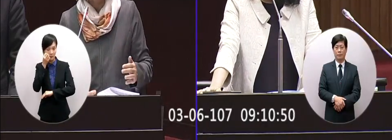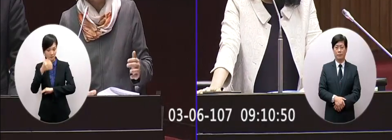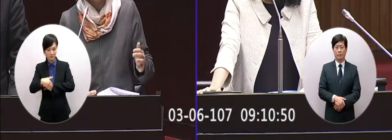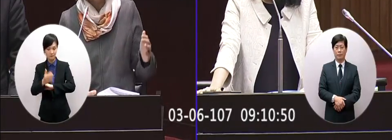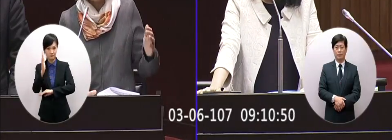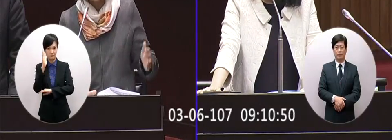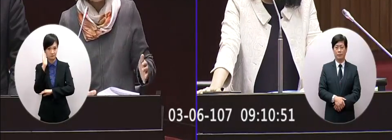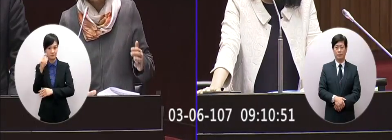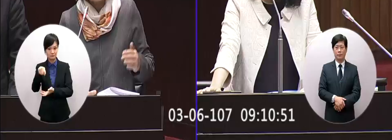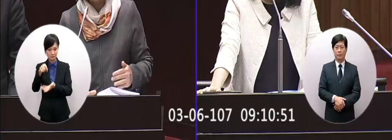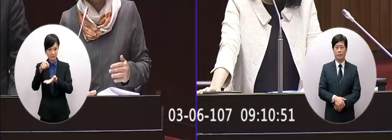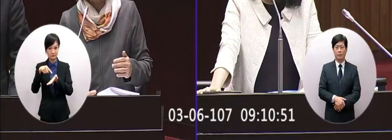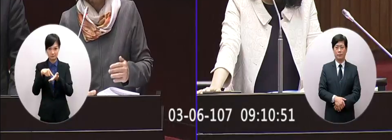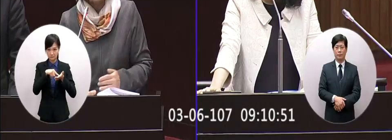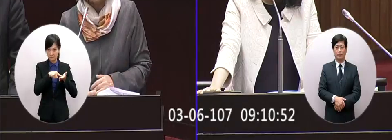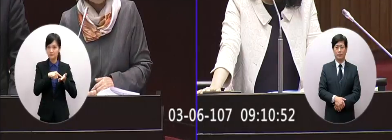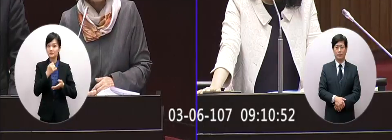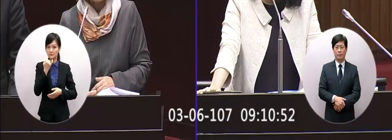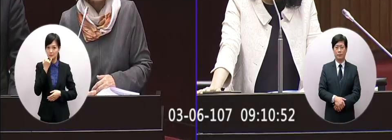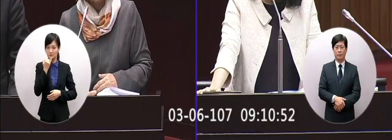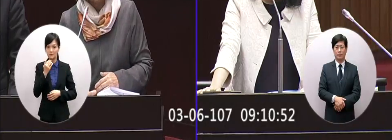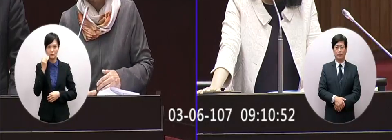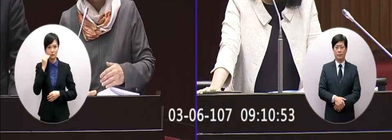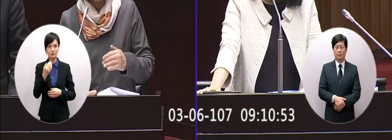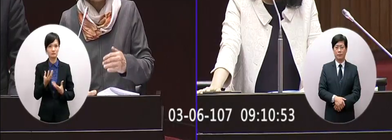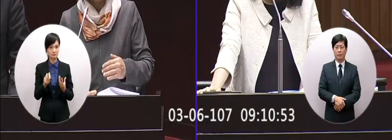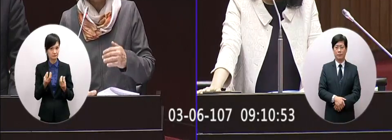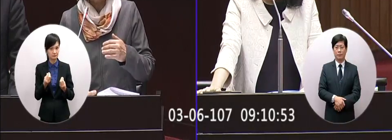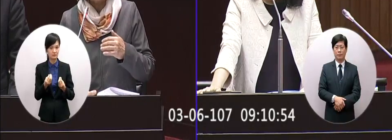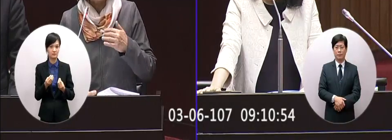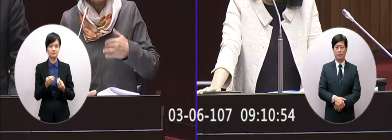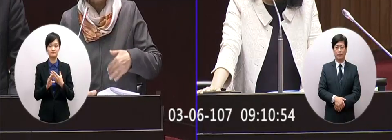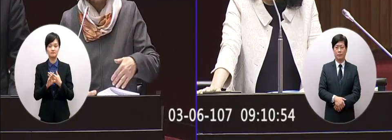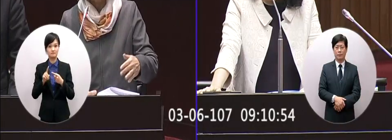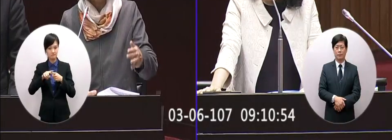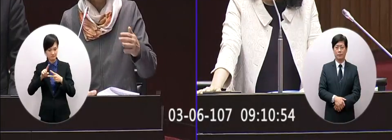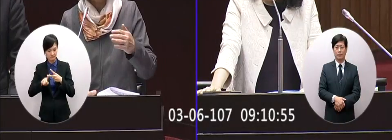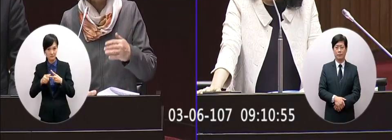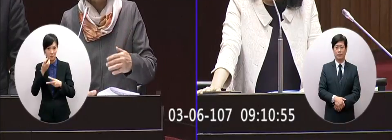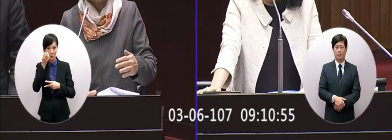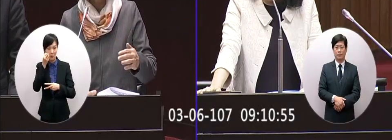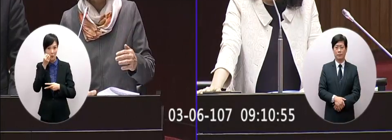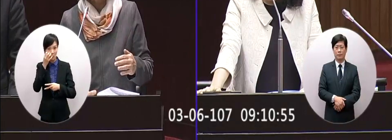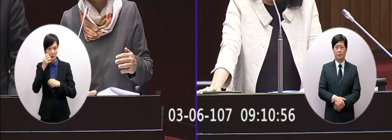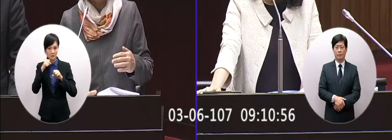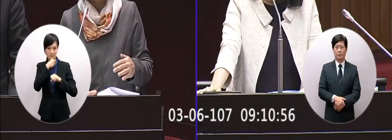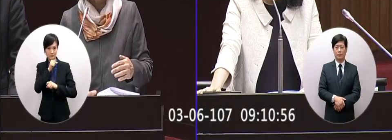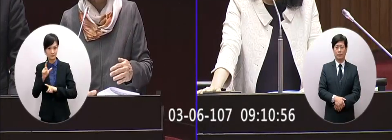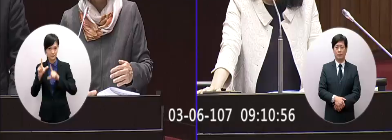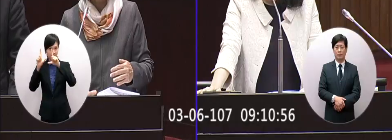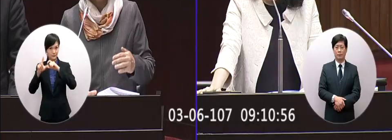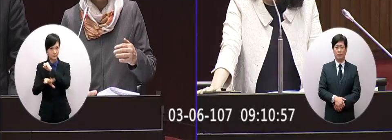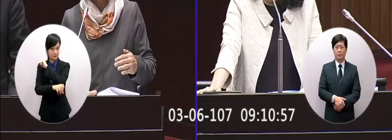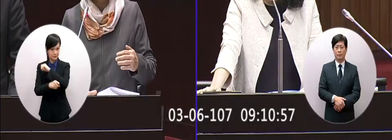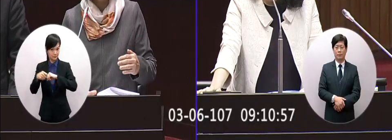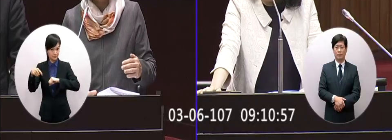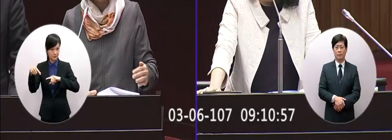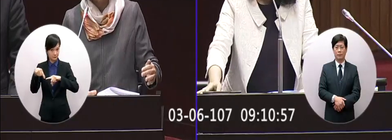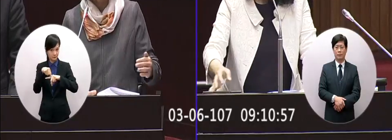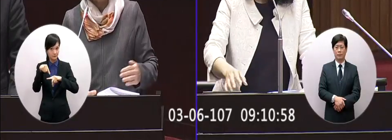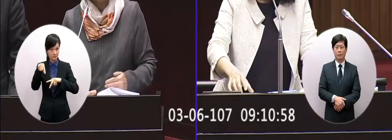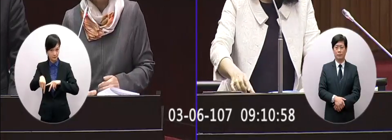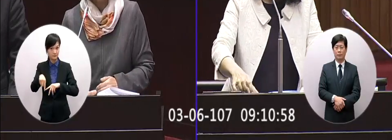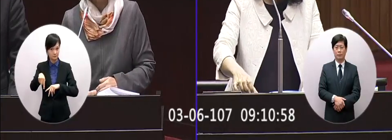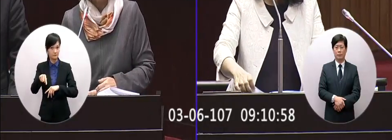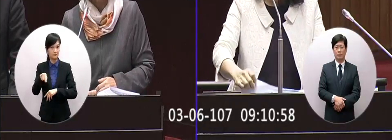的不行的话，在我们的这个花东基金里面也有一个所谓的综合性的发展计划方案，里面我们会用